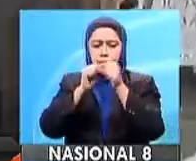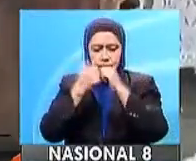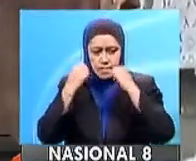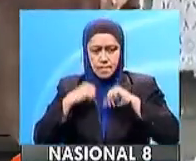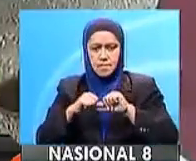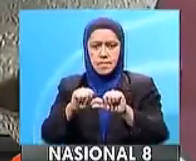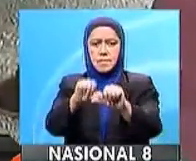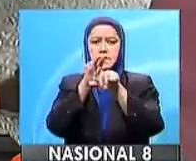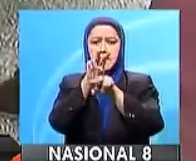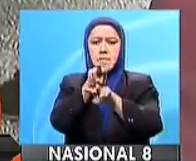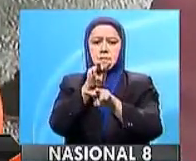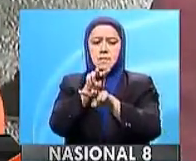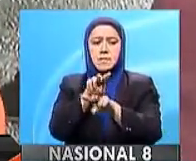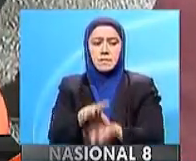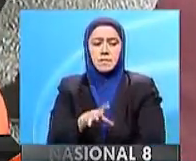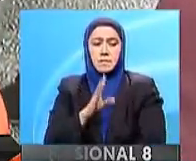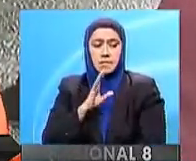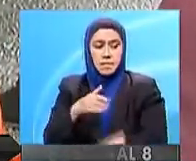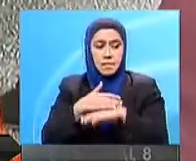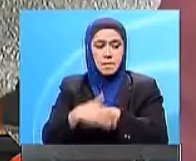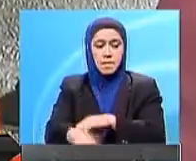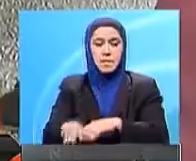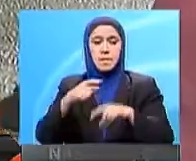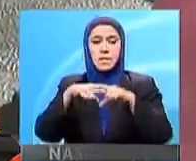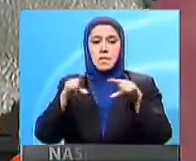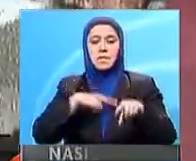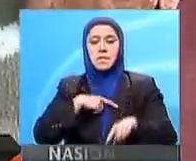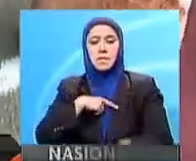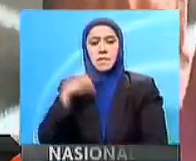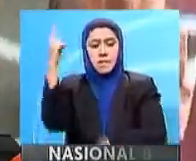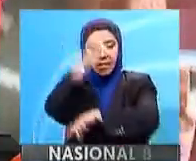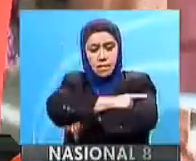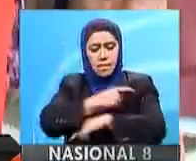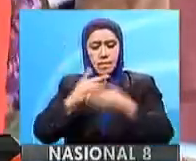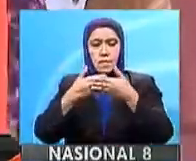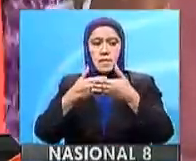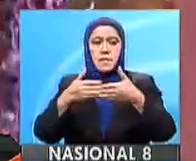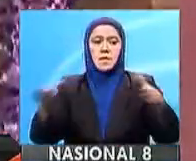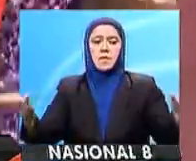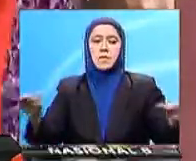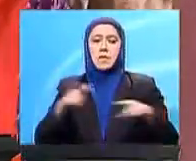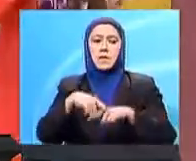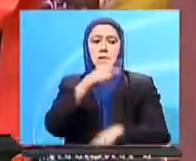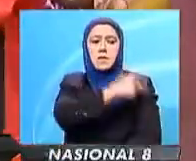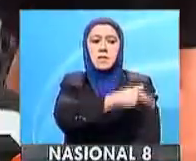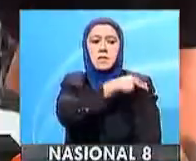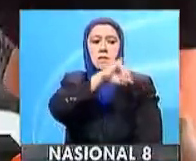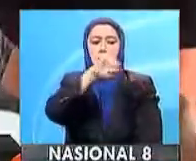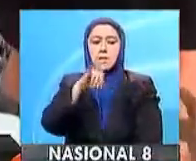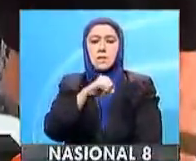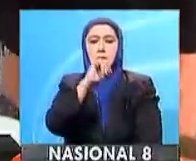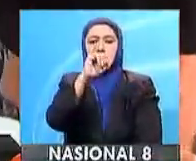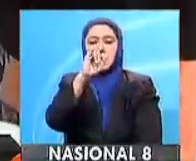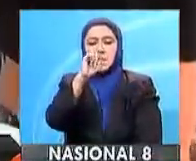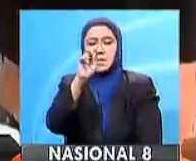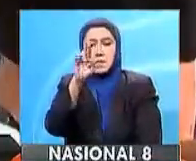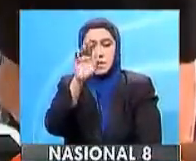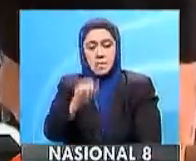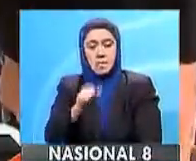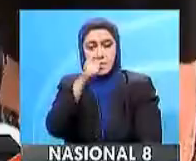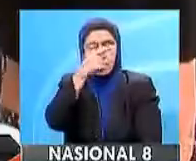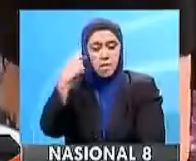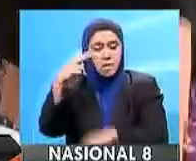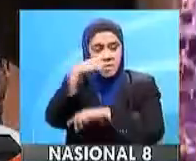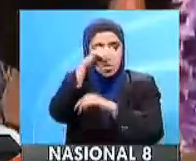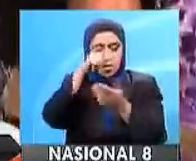Beliau menjelaskannya selepas menghadiri hari terbuka Hospital Jitra di Jitra, virus Zika boleh menyebabkan kecacatan otak pada bayi terutama dalam